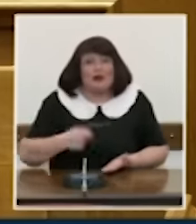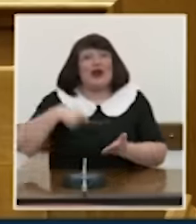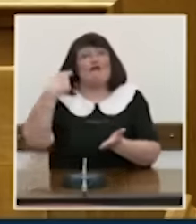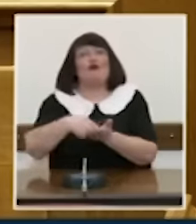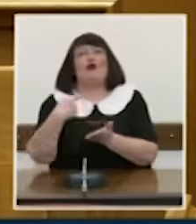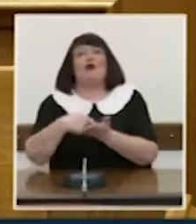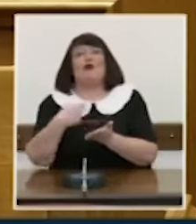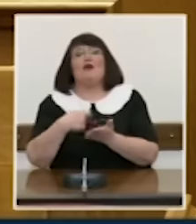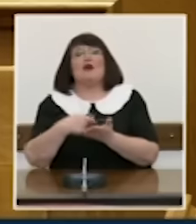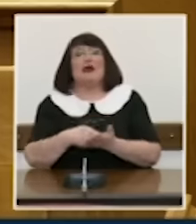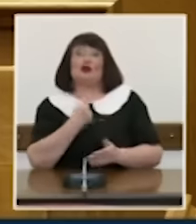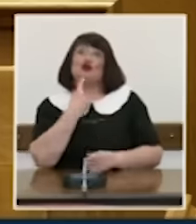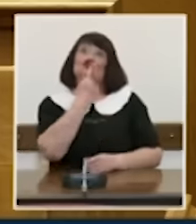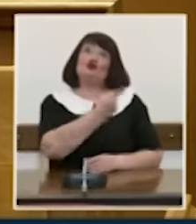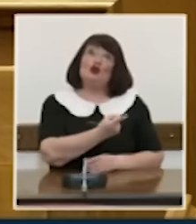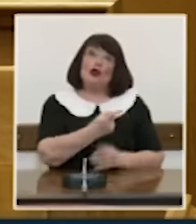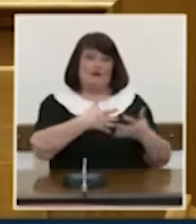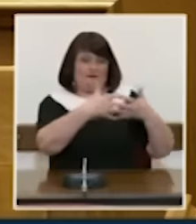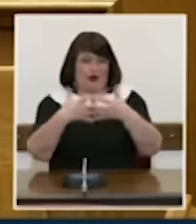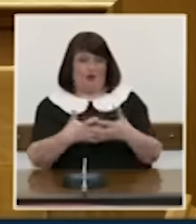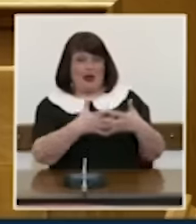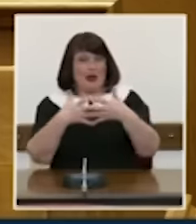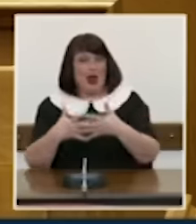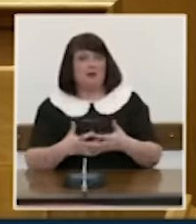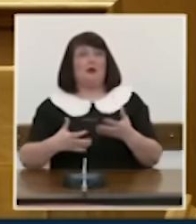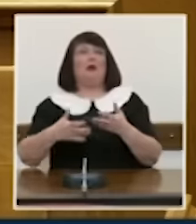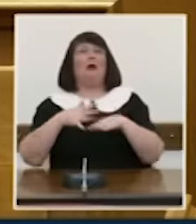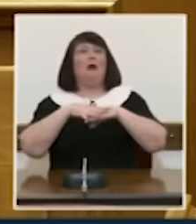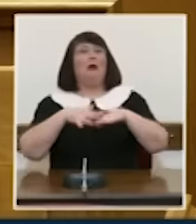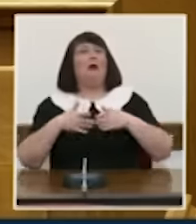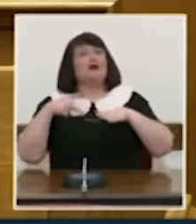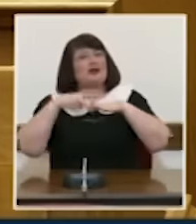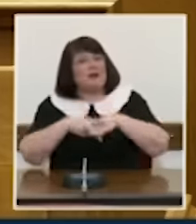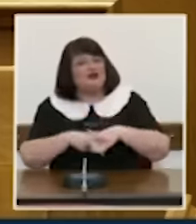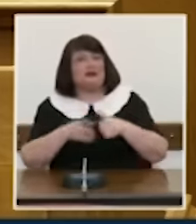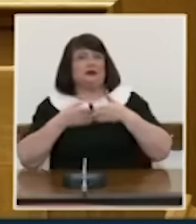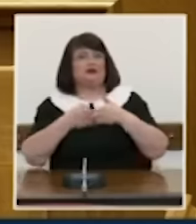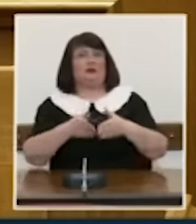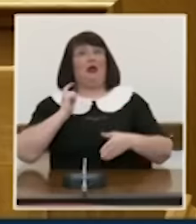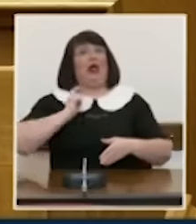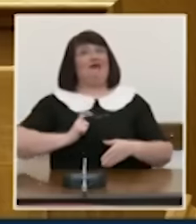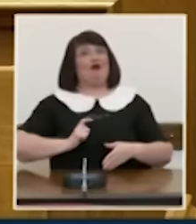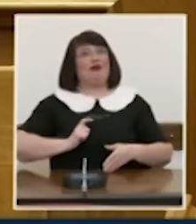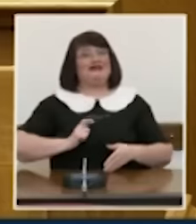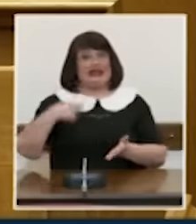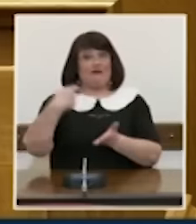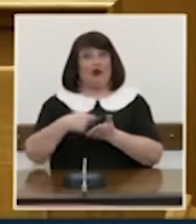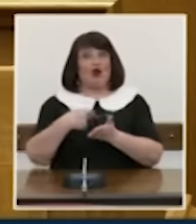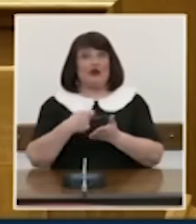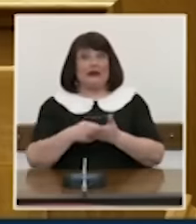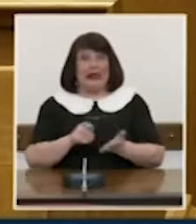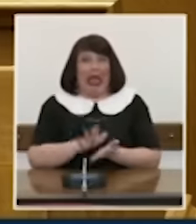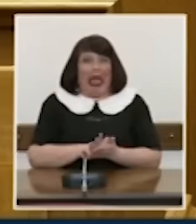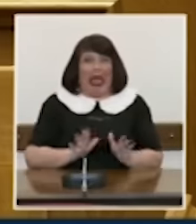να φορολογήσετε τους βιομήχανους, τους εφοπλιστές, τους τραπεζίτες, κάνετε λες και σας πατάνε τον